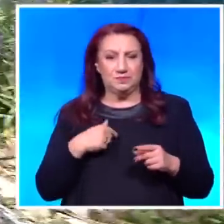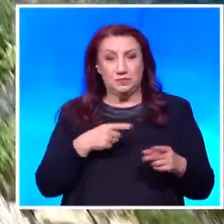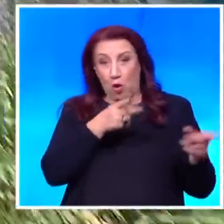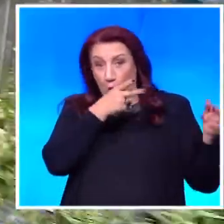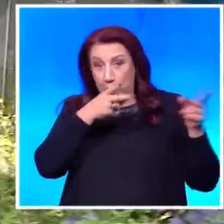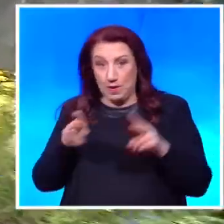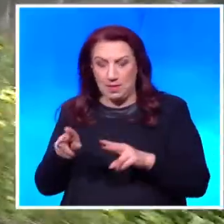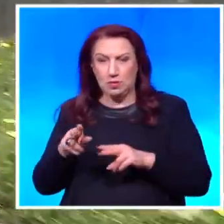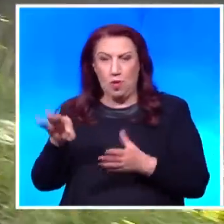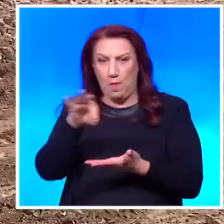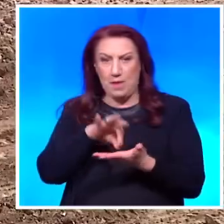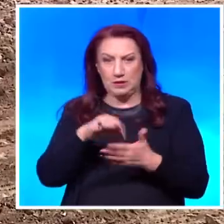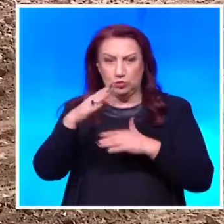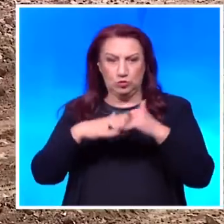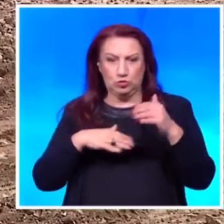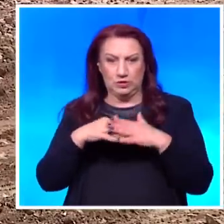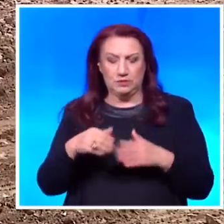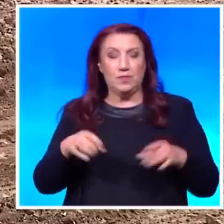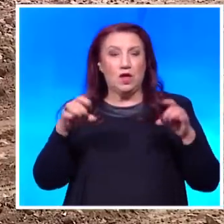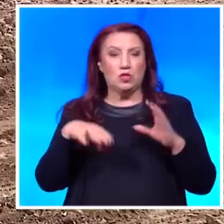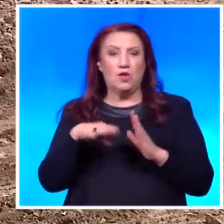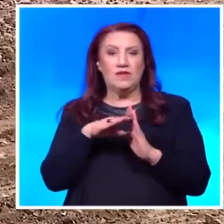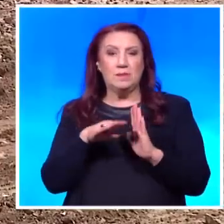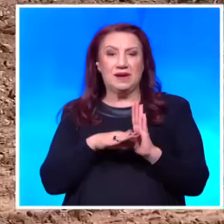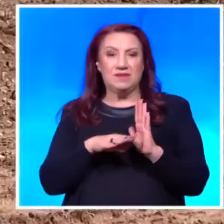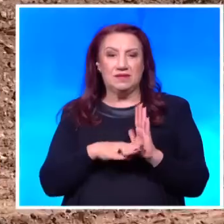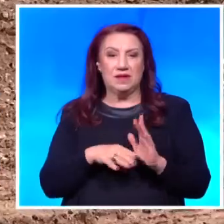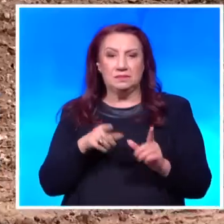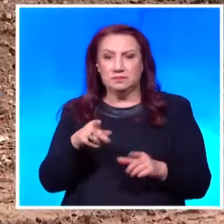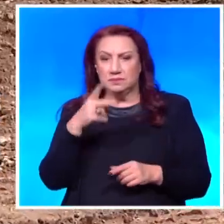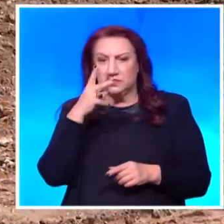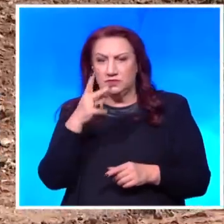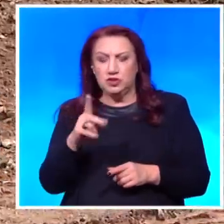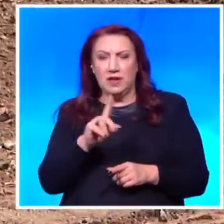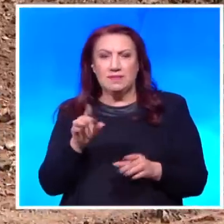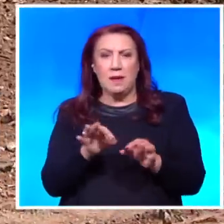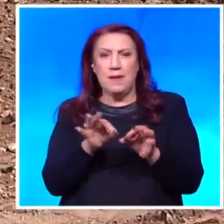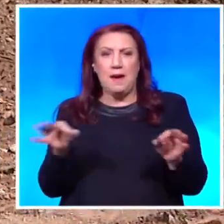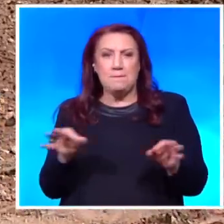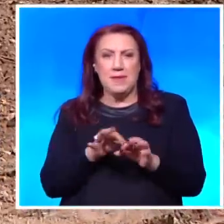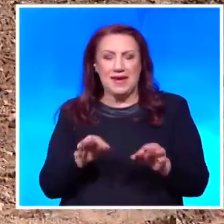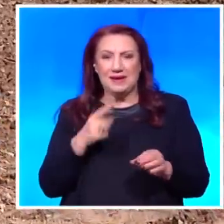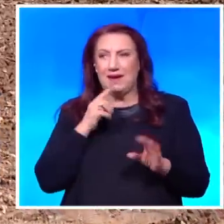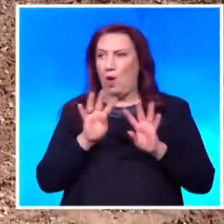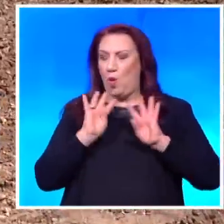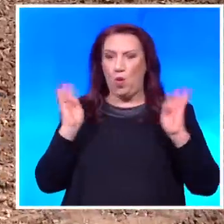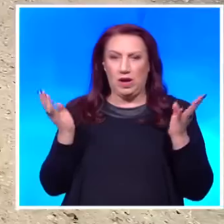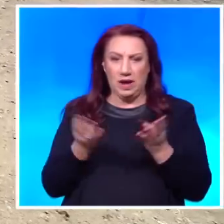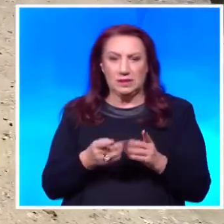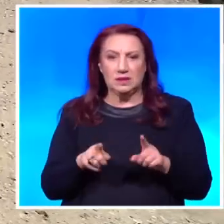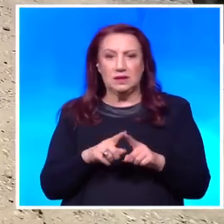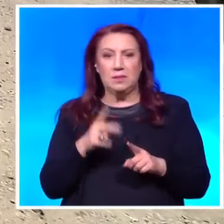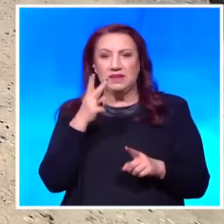По новите правила, освен липсата на мерки за безопасност, тук има 2 нарушения, казват от инспектората.